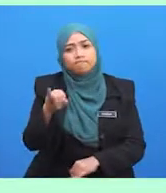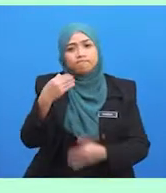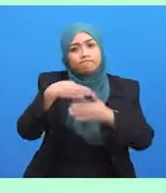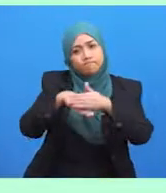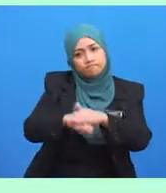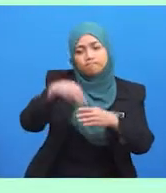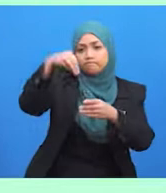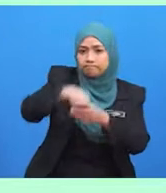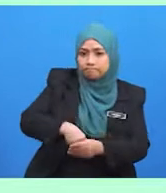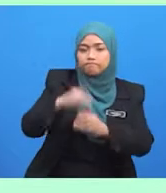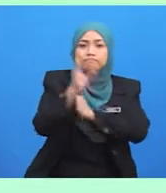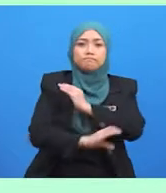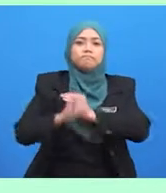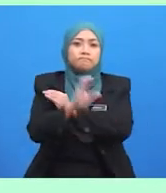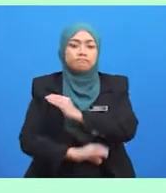negara.